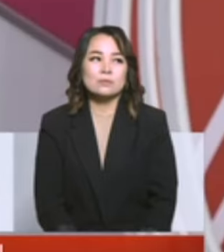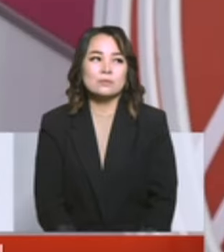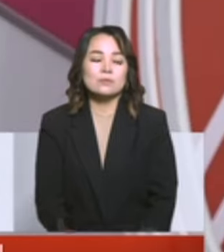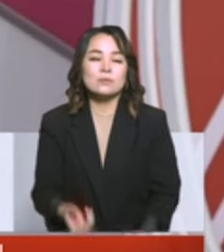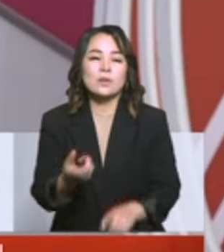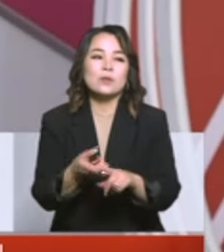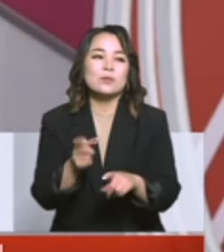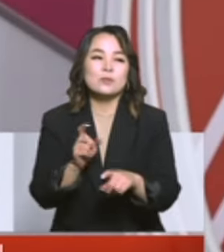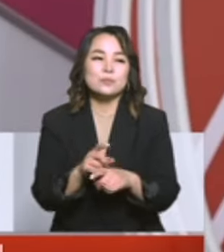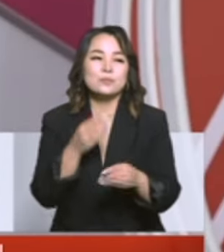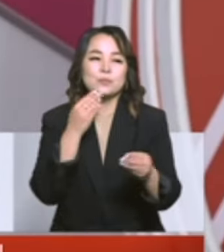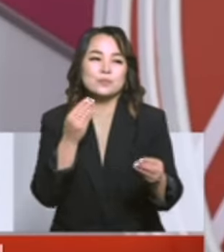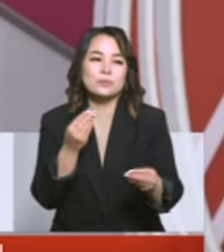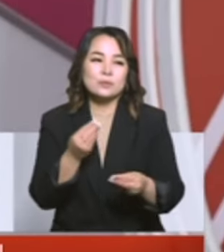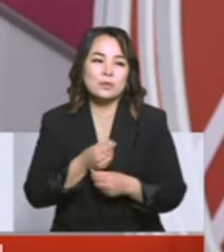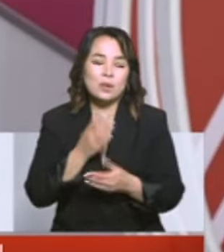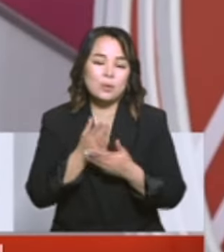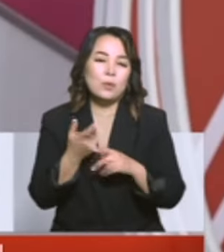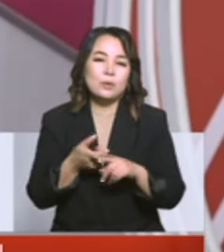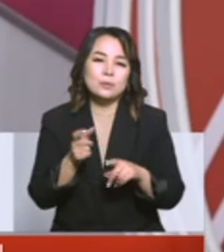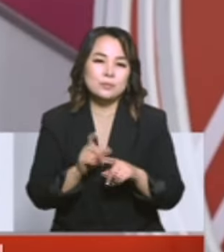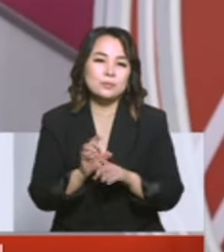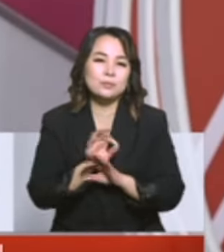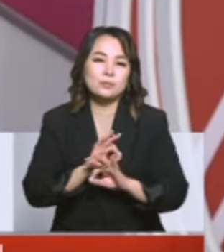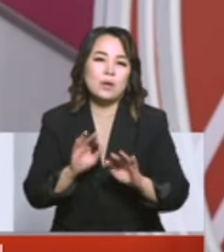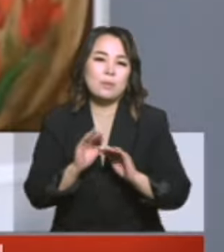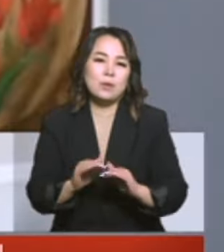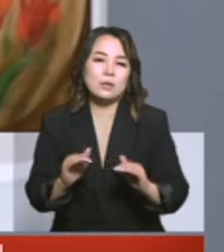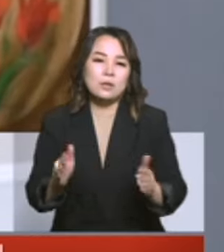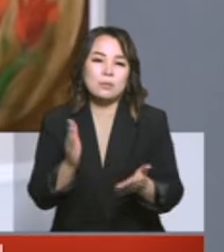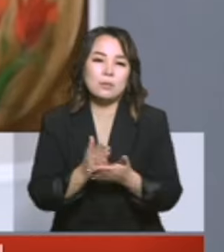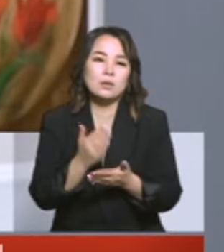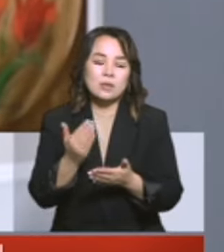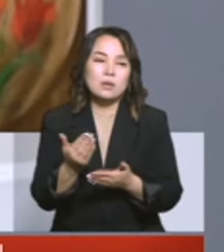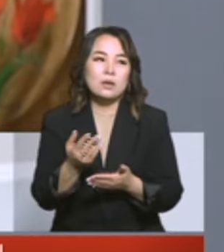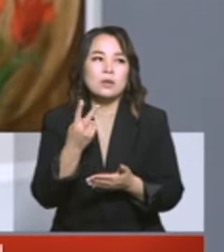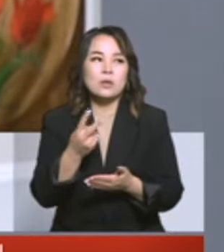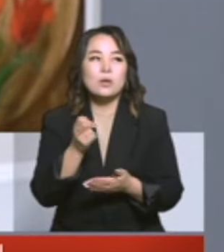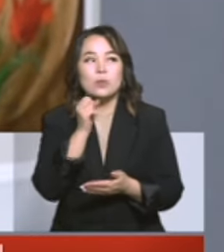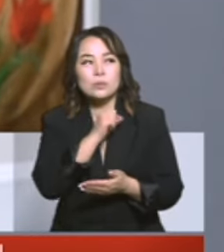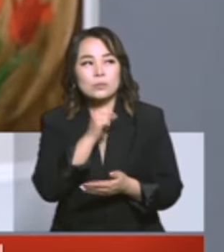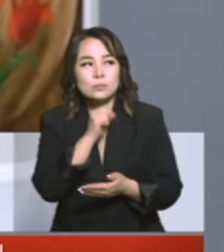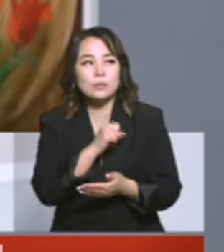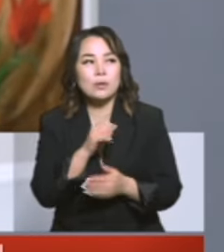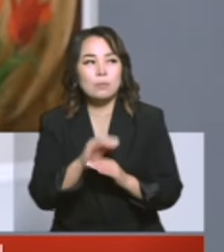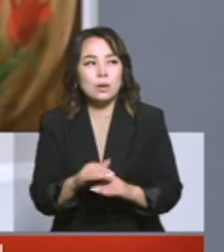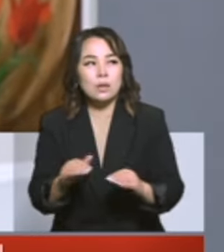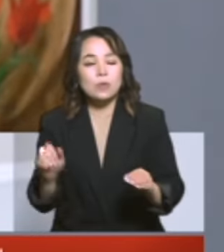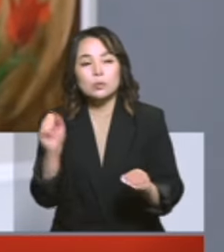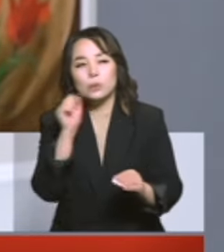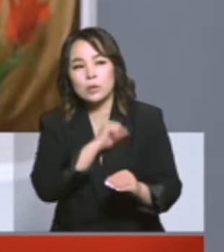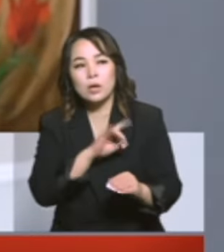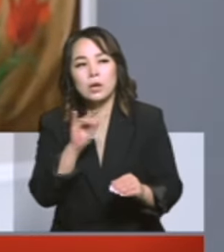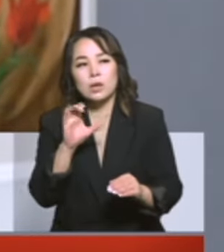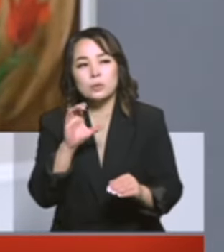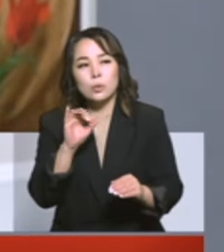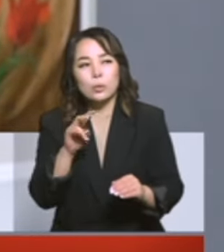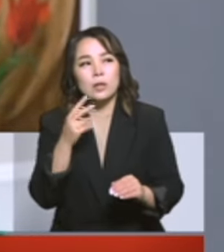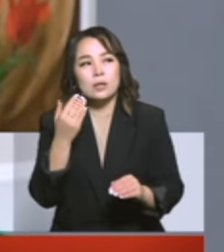Өте керемет әсер алдым, және де ол жерде өте керемет балдар болды. Екі ұрының баланы орлап кетіп, сөйтіп Расулдың